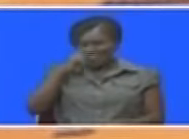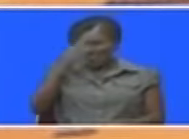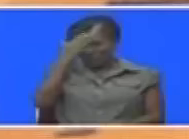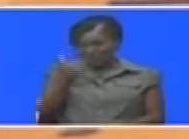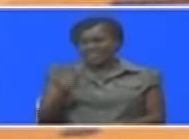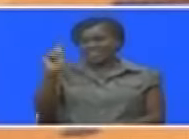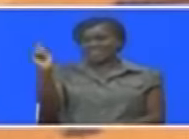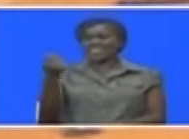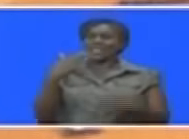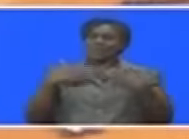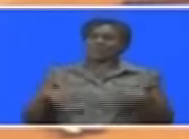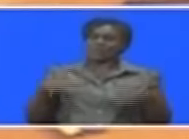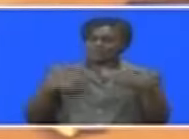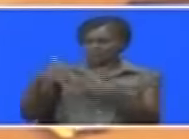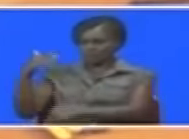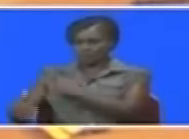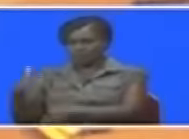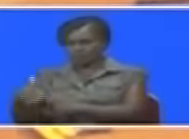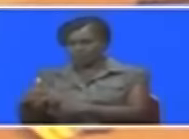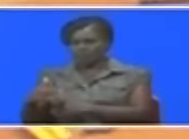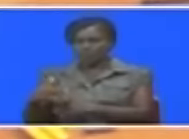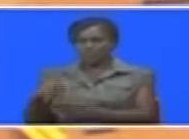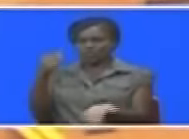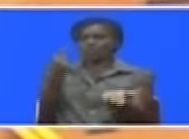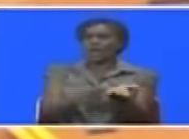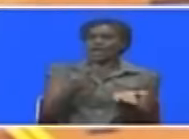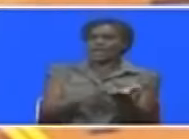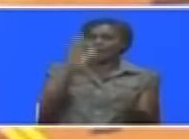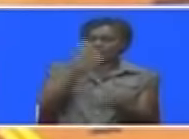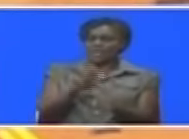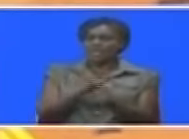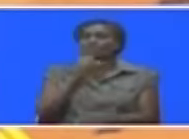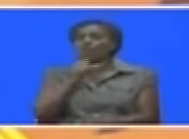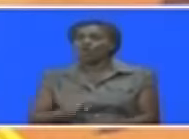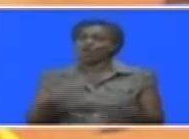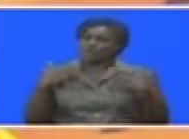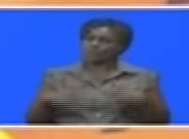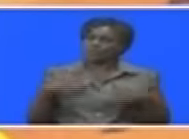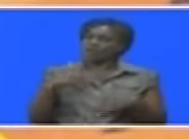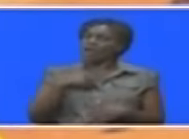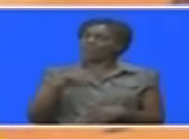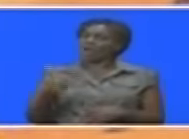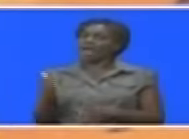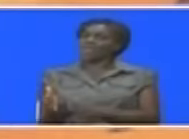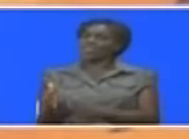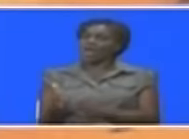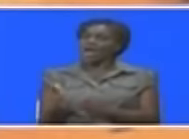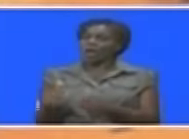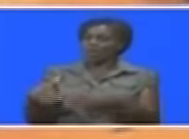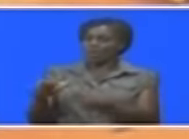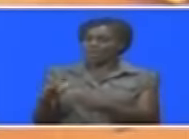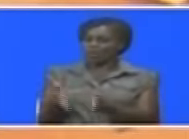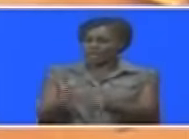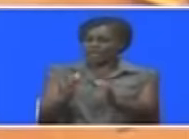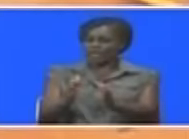walionao wa Kenya, haswa katika mpaka wa Kenya na Uganda. Wengi wa wazee wana njia ya kukwepa sheria ya mtudho